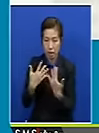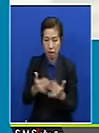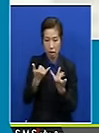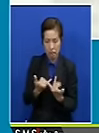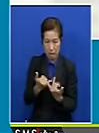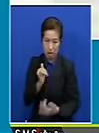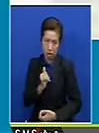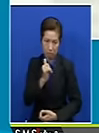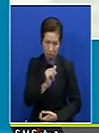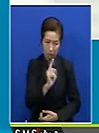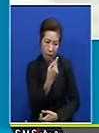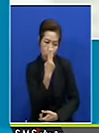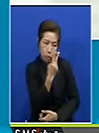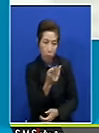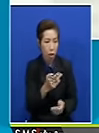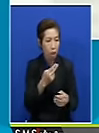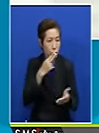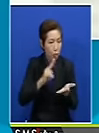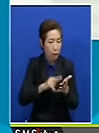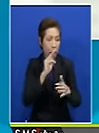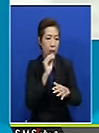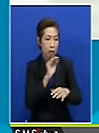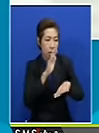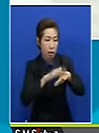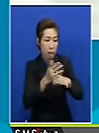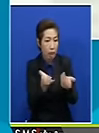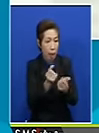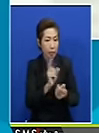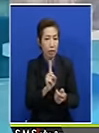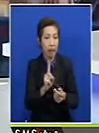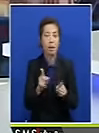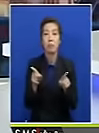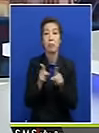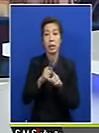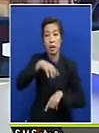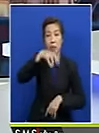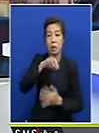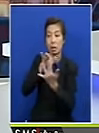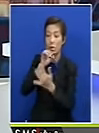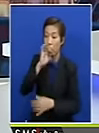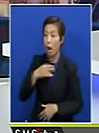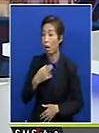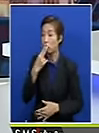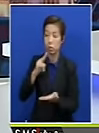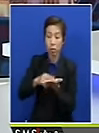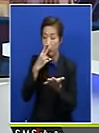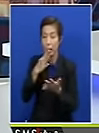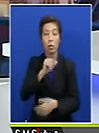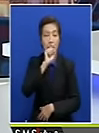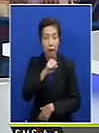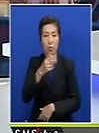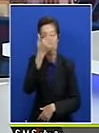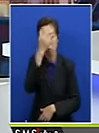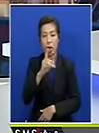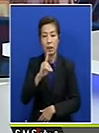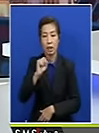เรียกนะครับดังนั้นก็สอดคล้องกันละครับทางผู้อำนวยการสำนักสื่อสารองค์กรบอกยังไม่เห็นหมาย DSI บอกว่